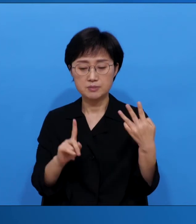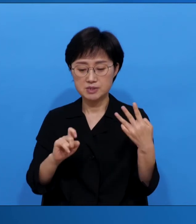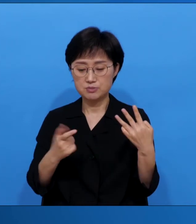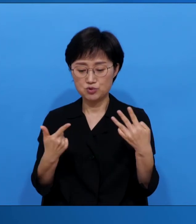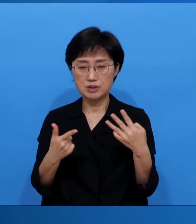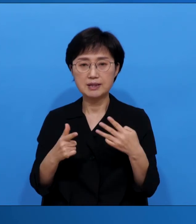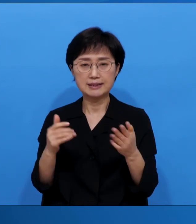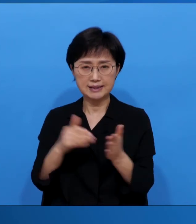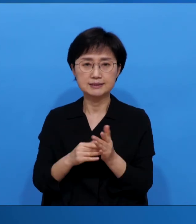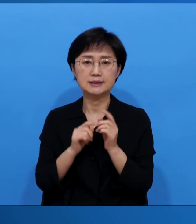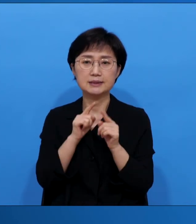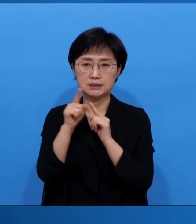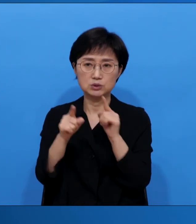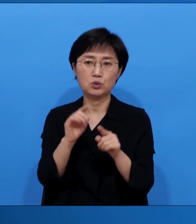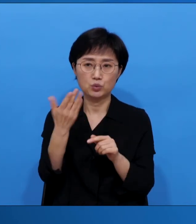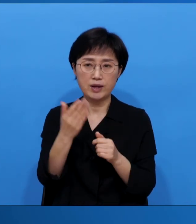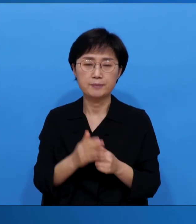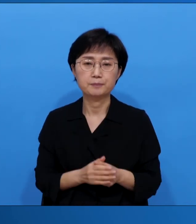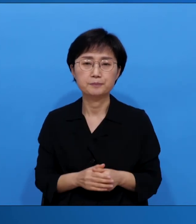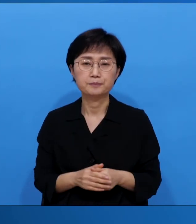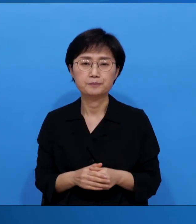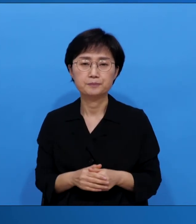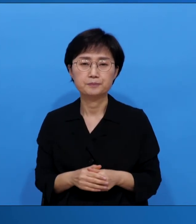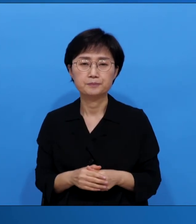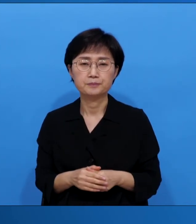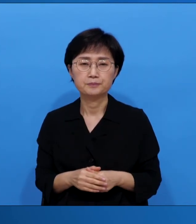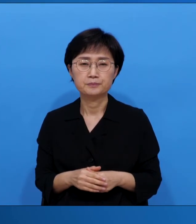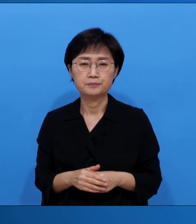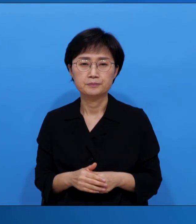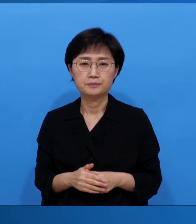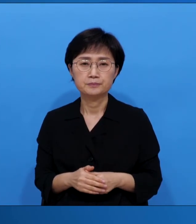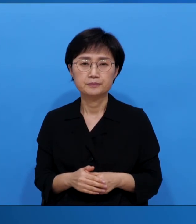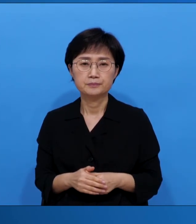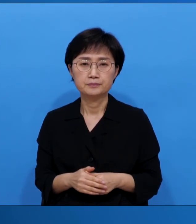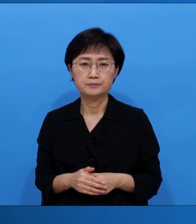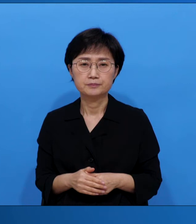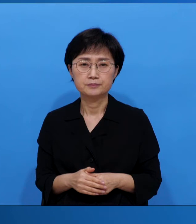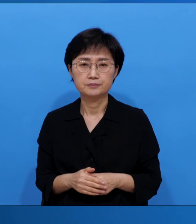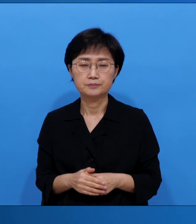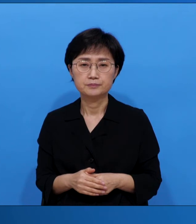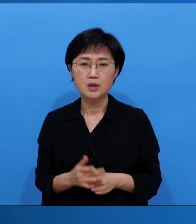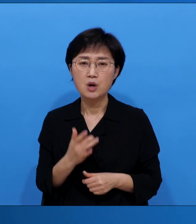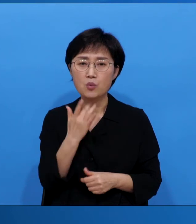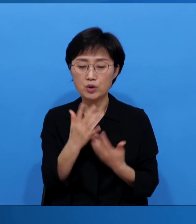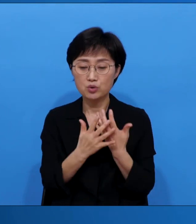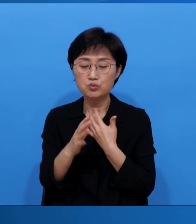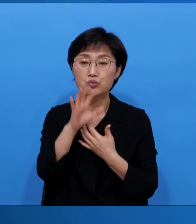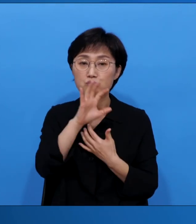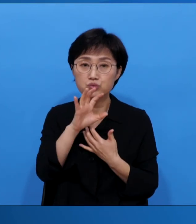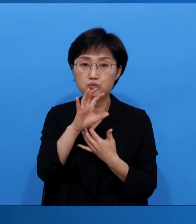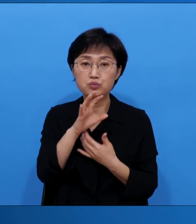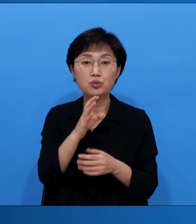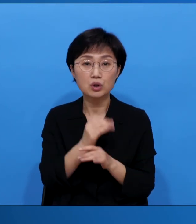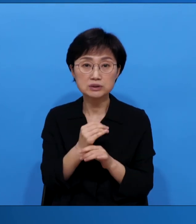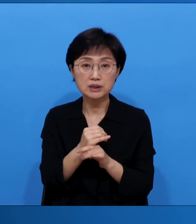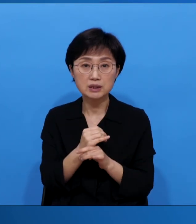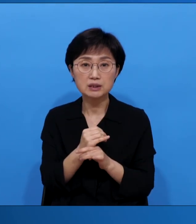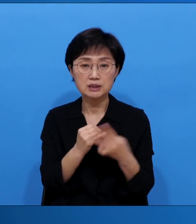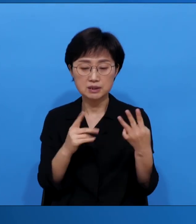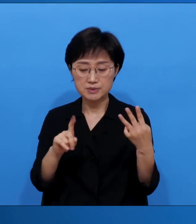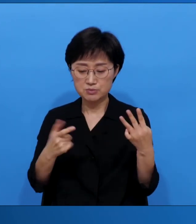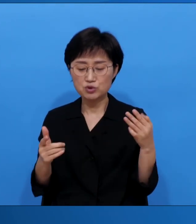16일까지 등록받습니다. 237 화요제자 온라인 훈련 등록이